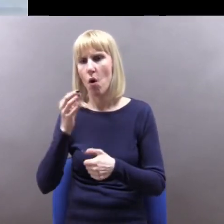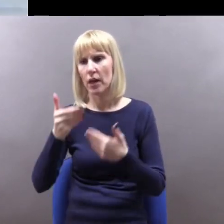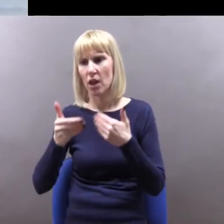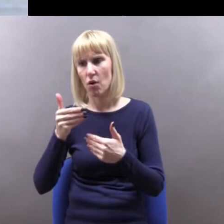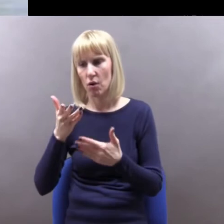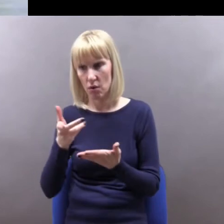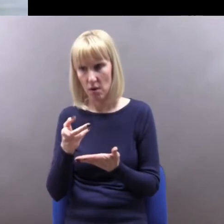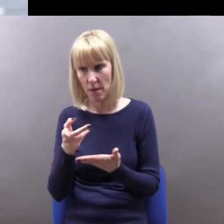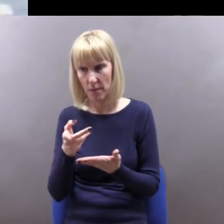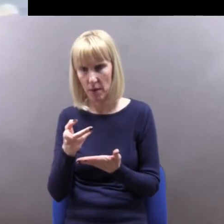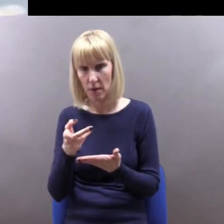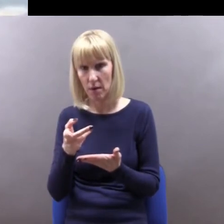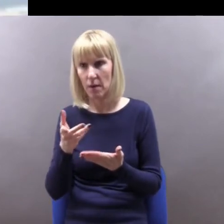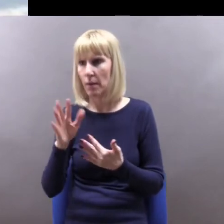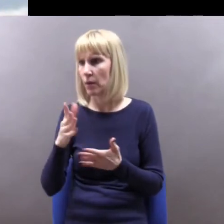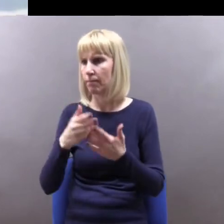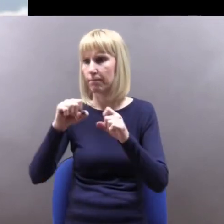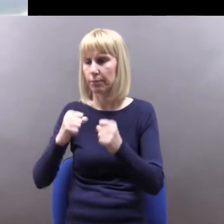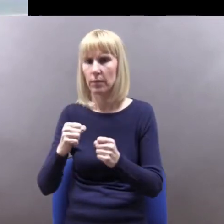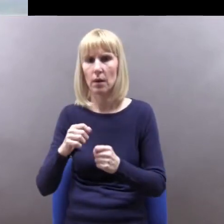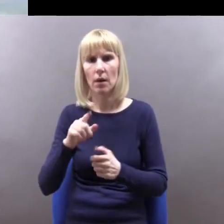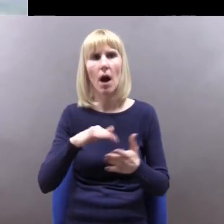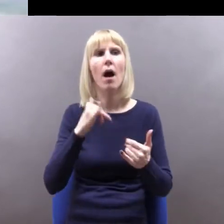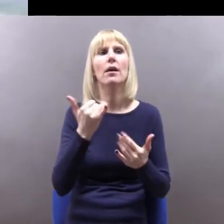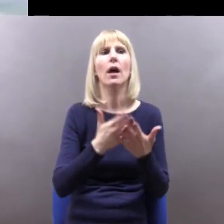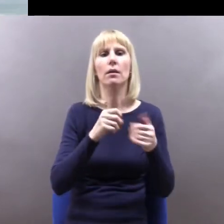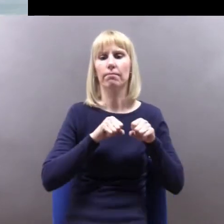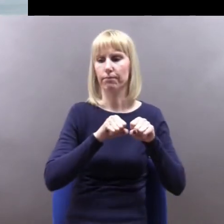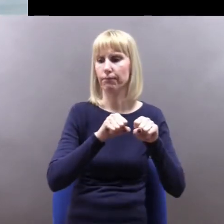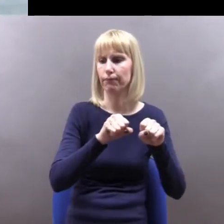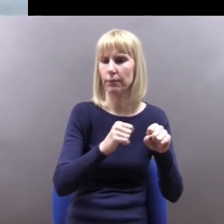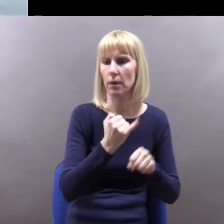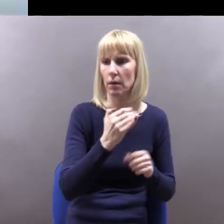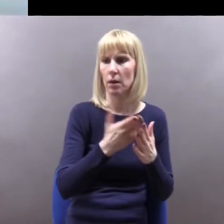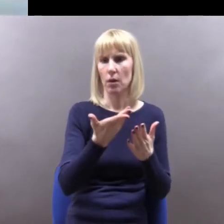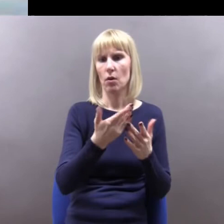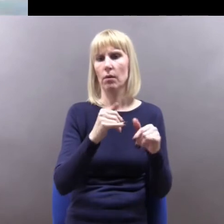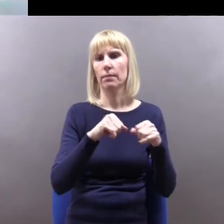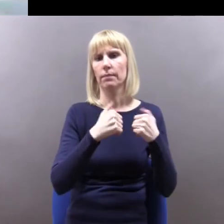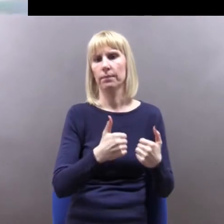analogicznie, jak wyciągnąć ten wózek z dzieckiem z takiej platformy w momencie, kiedy ona stanie.